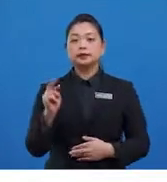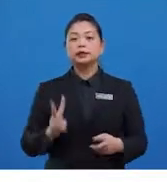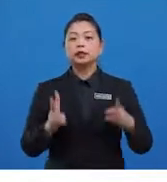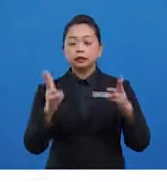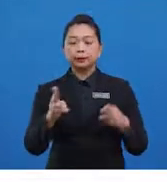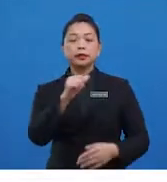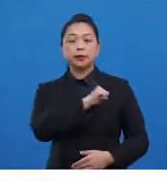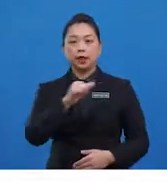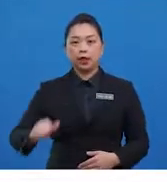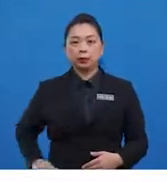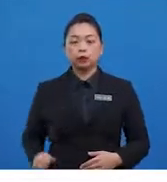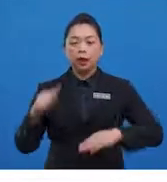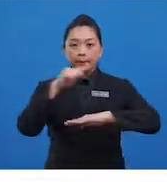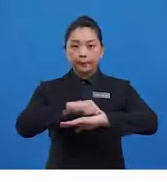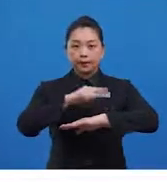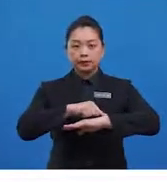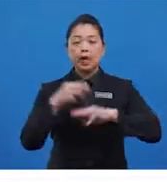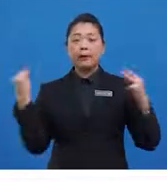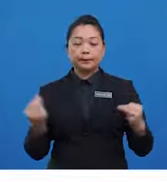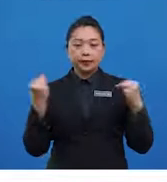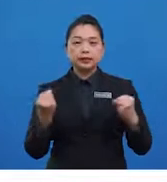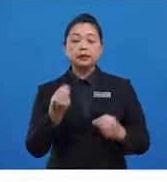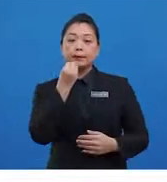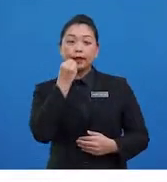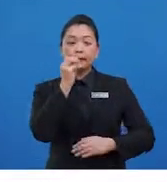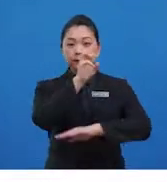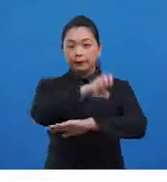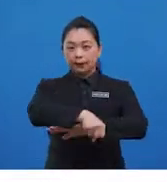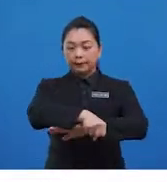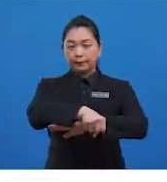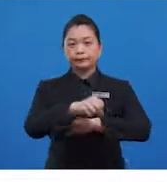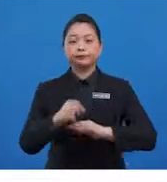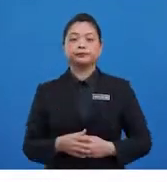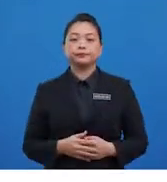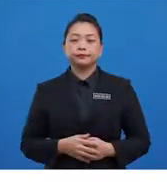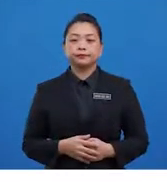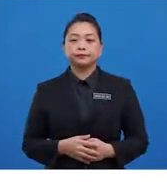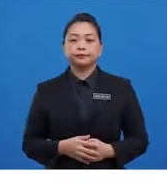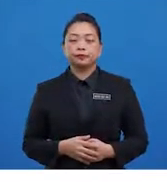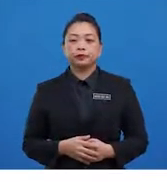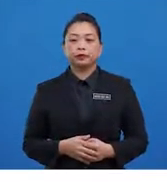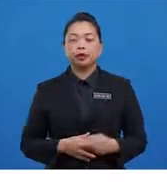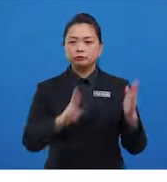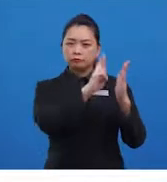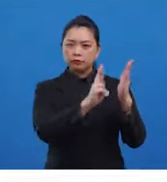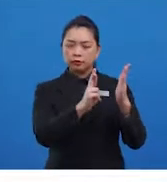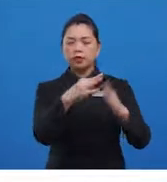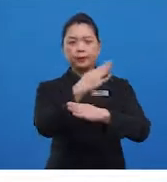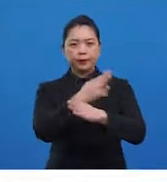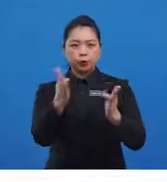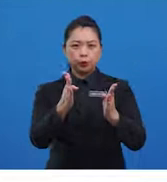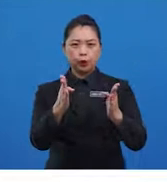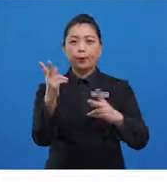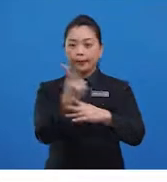di-Pertuan Agong semasa majlis santapan malam beristiadat. Reka bentuk dan corak pakaian